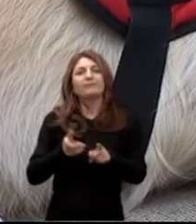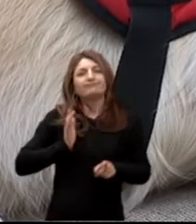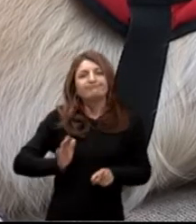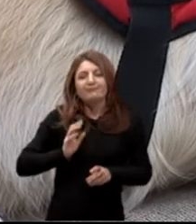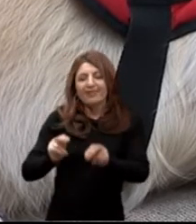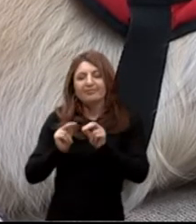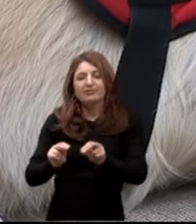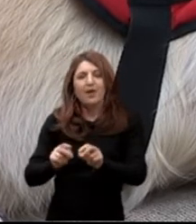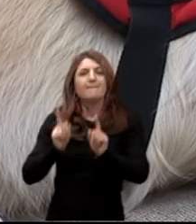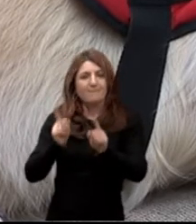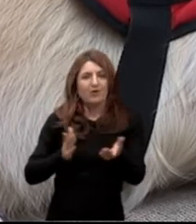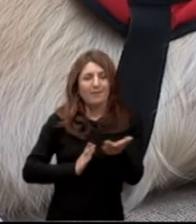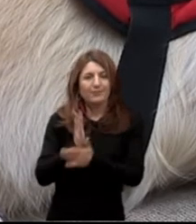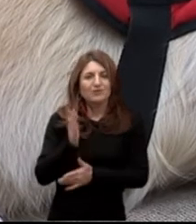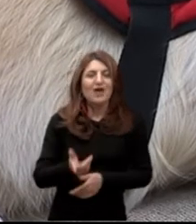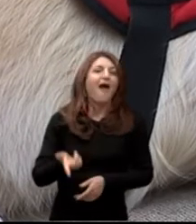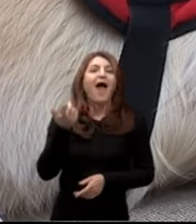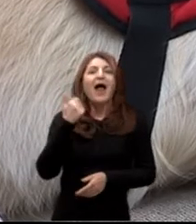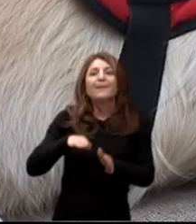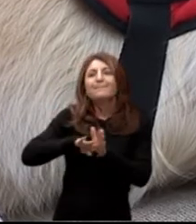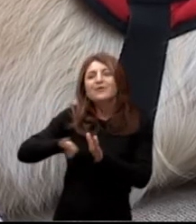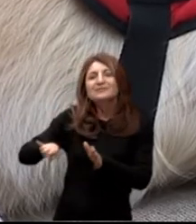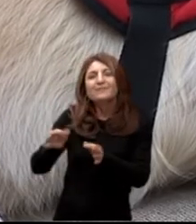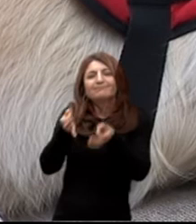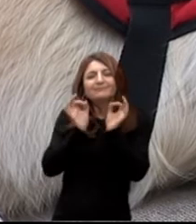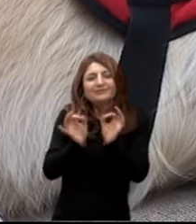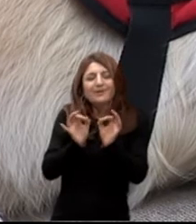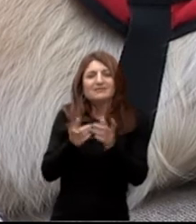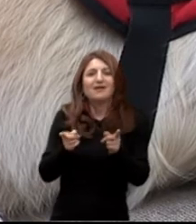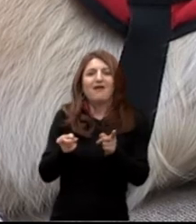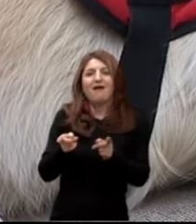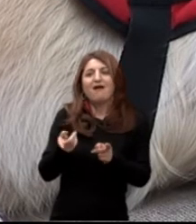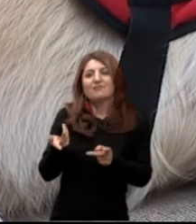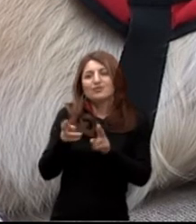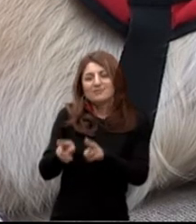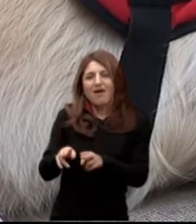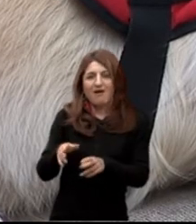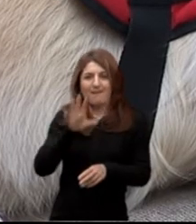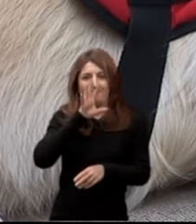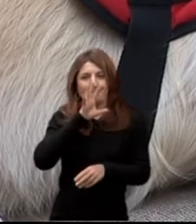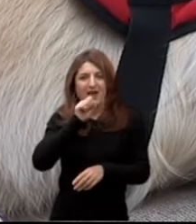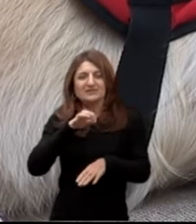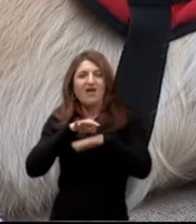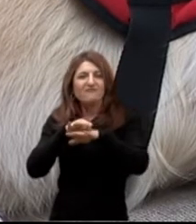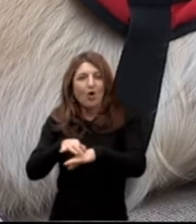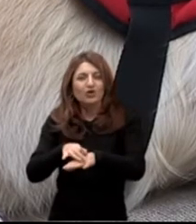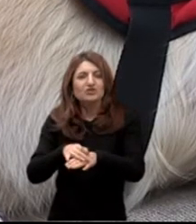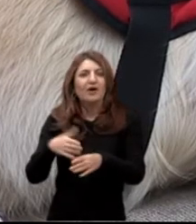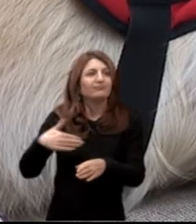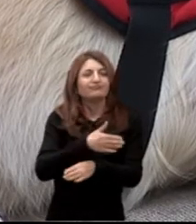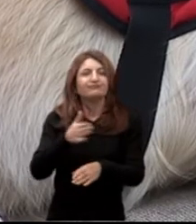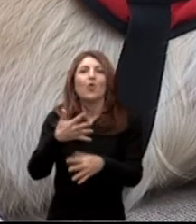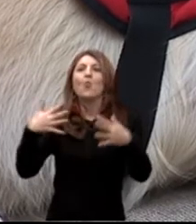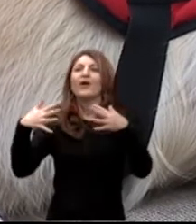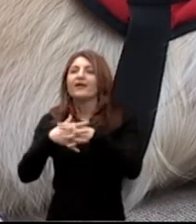trening moraju svi proći, no međutim, specifičan trening je različit jer psi vodiči većinu svog rada provode u gradu,